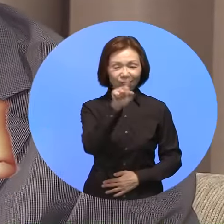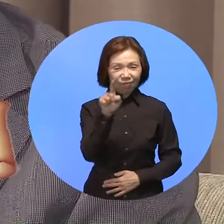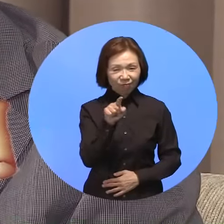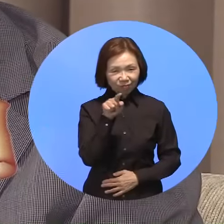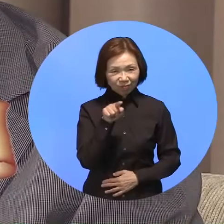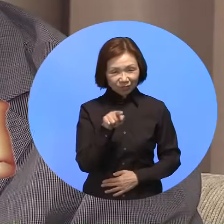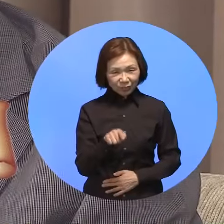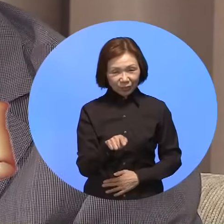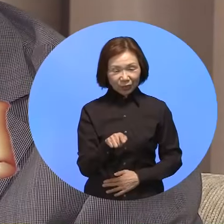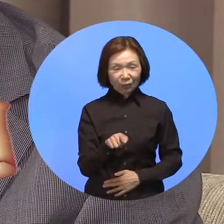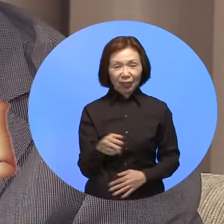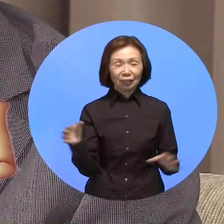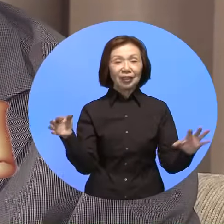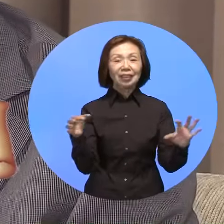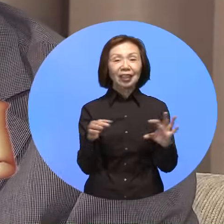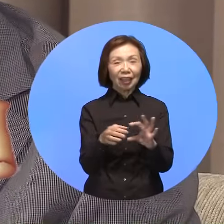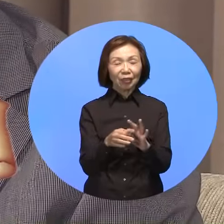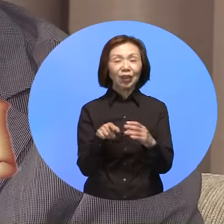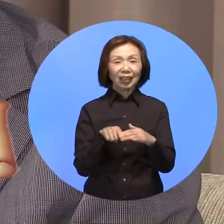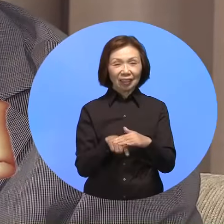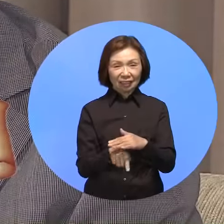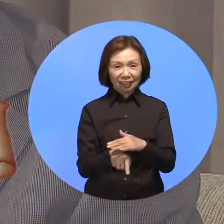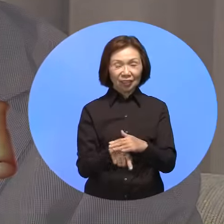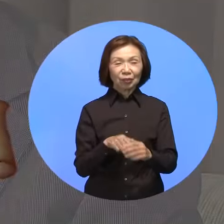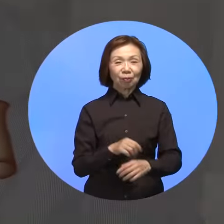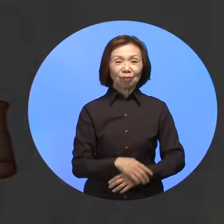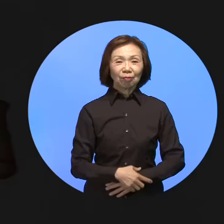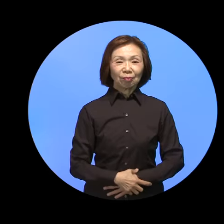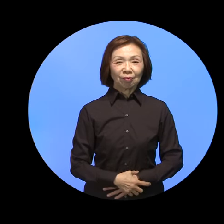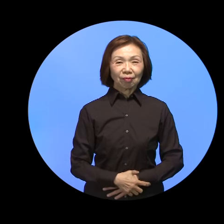2つながるわけですけれども